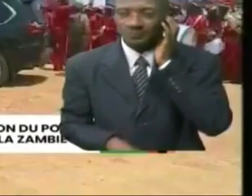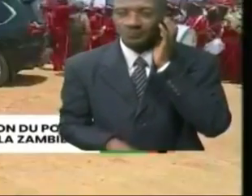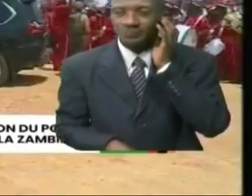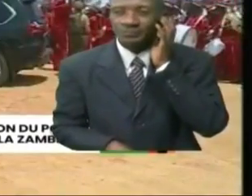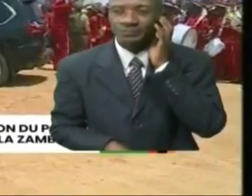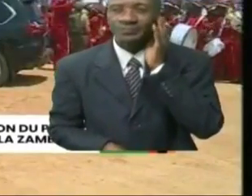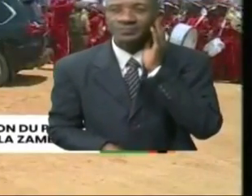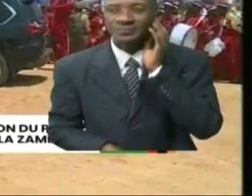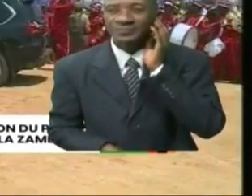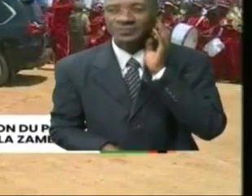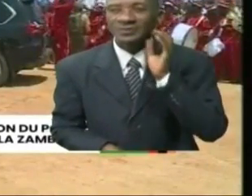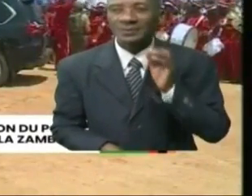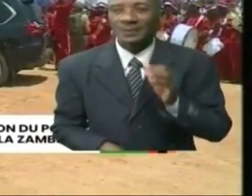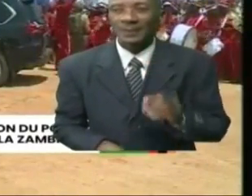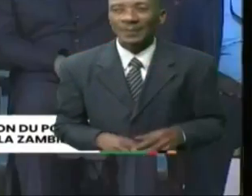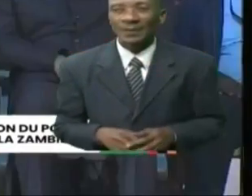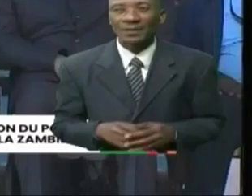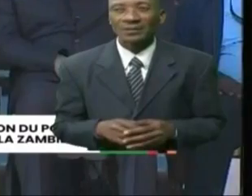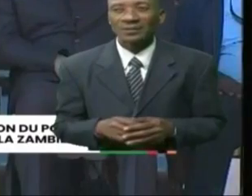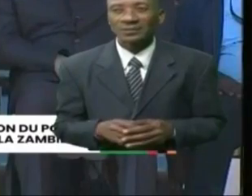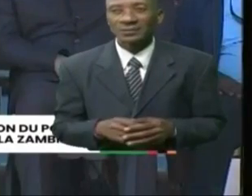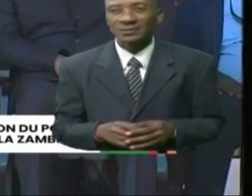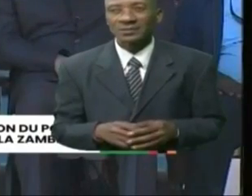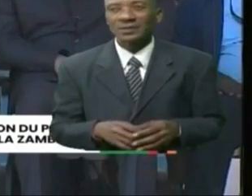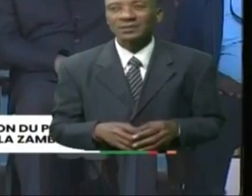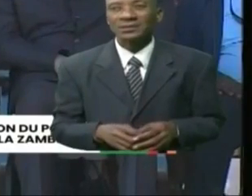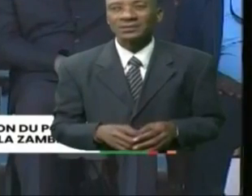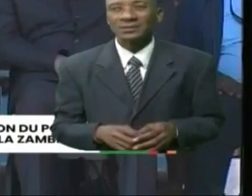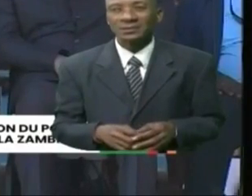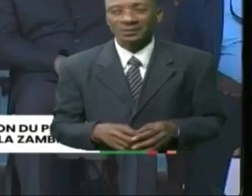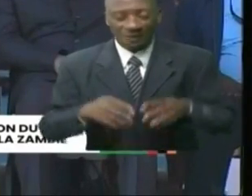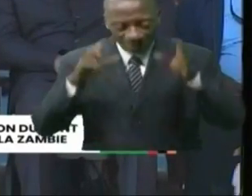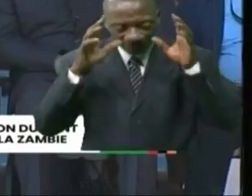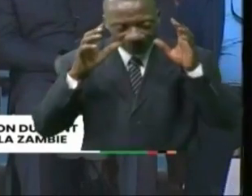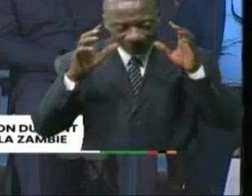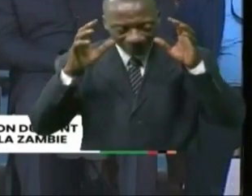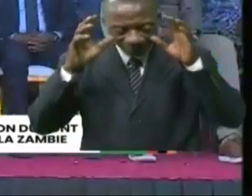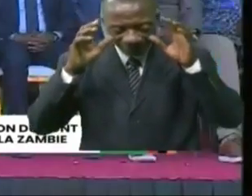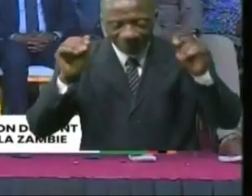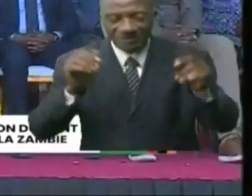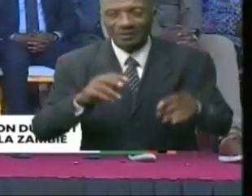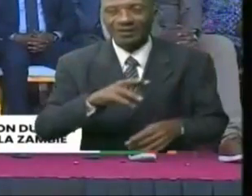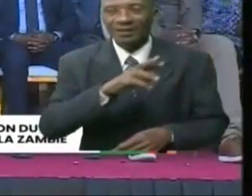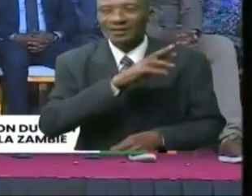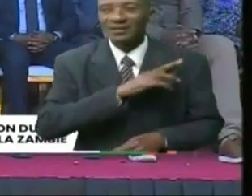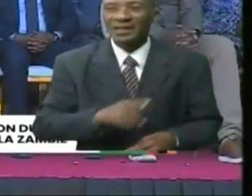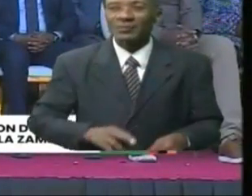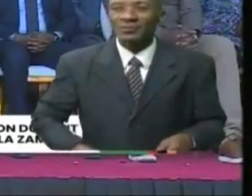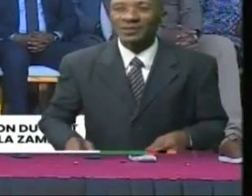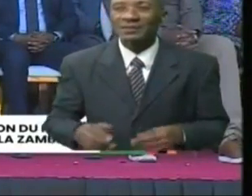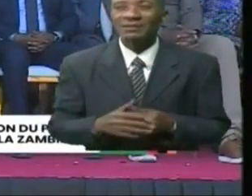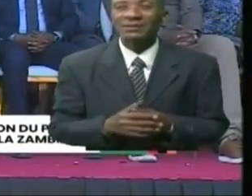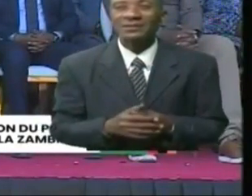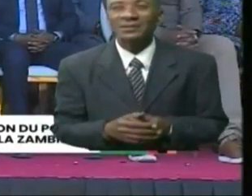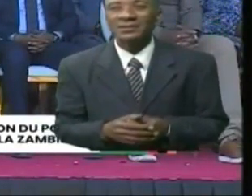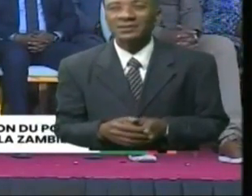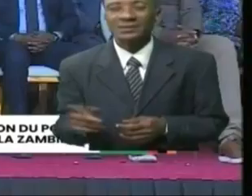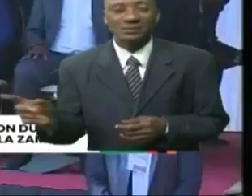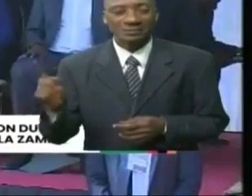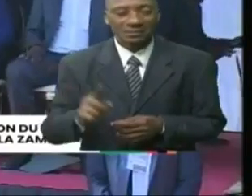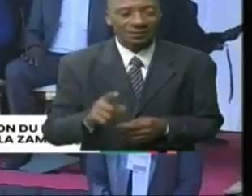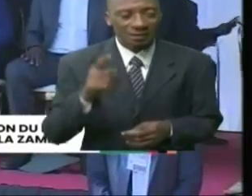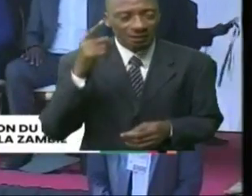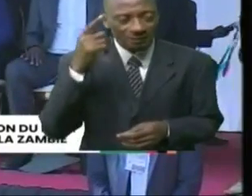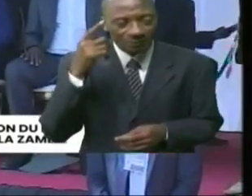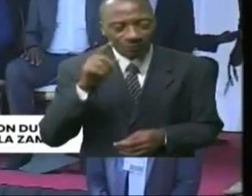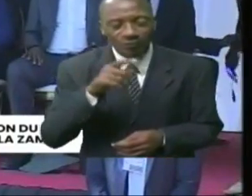Congo, chef de l'État, avec l'expression de mes hommages les plus déférents, à l'occasion de la pose de la première pierre